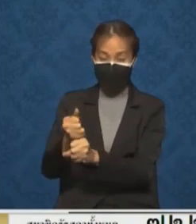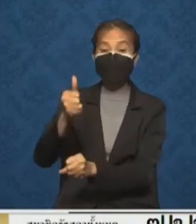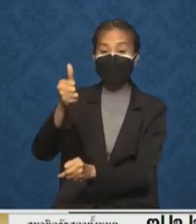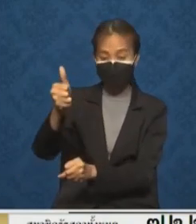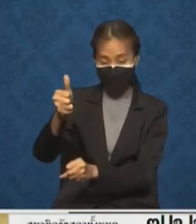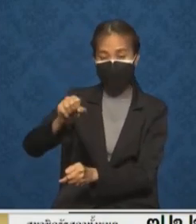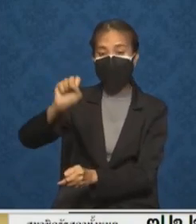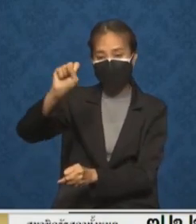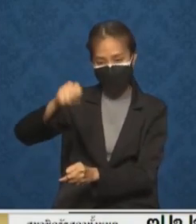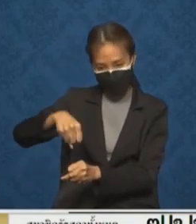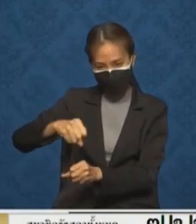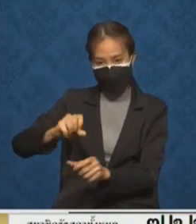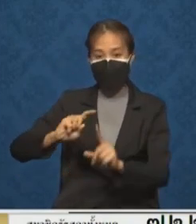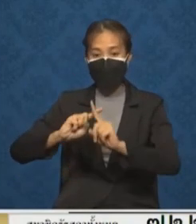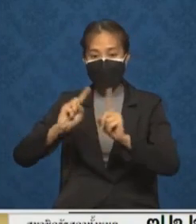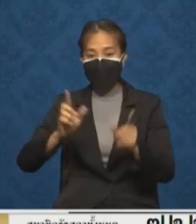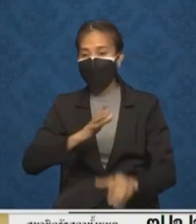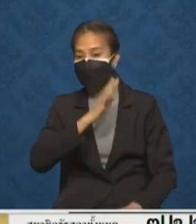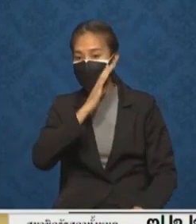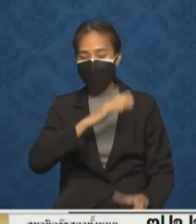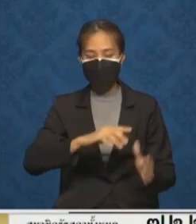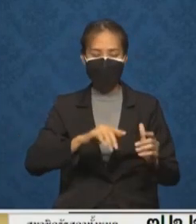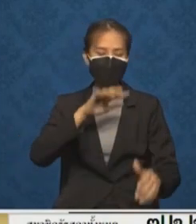รแต่ว่าในเมืองใหญ่ๆครับ